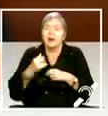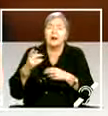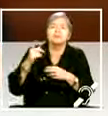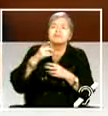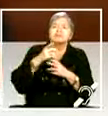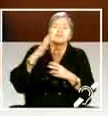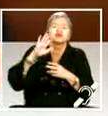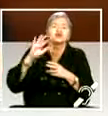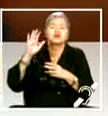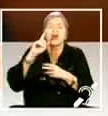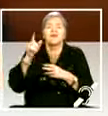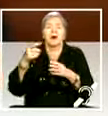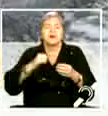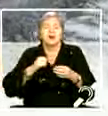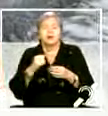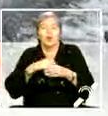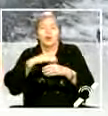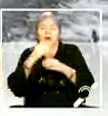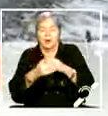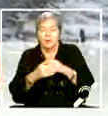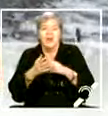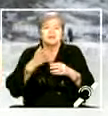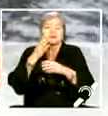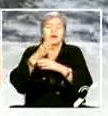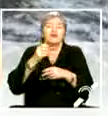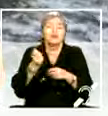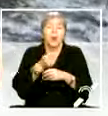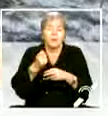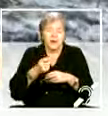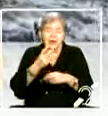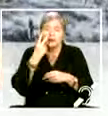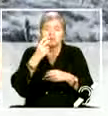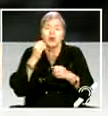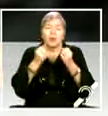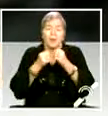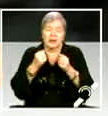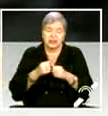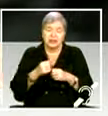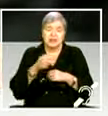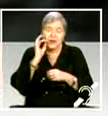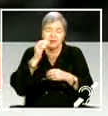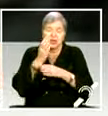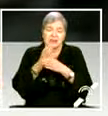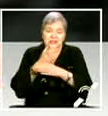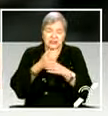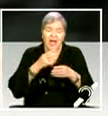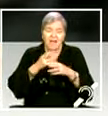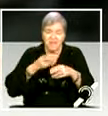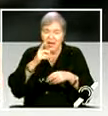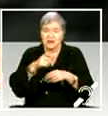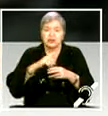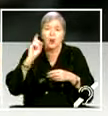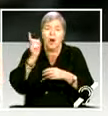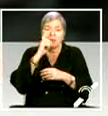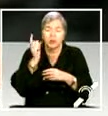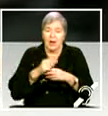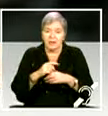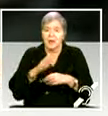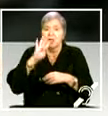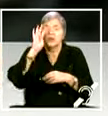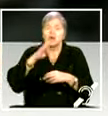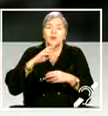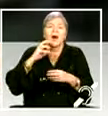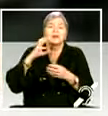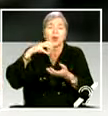Suceava-Liteni. La fața locului s-au deplasat pompierii militari cu două autospeciale de descarcerare și o ambulanță SMURT, precum și 4 echipaje